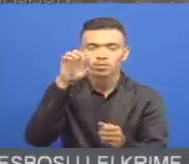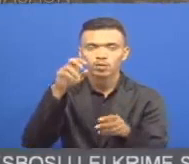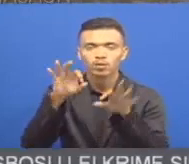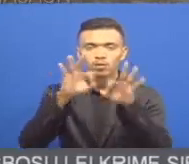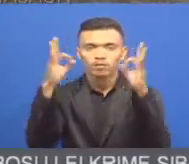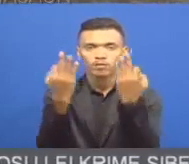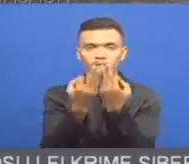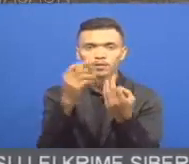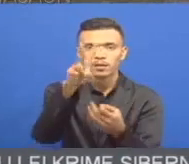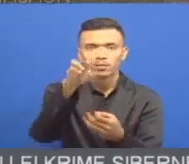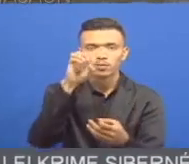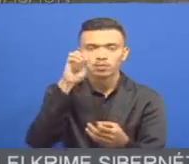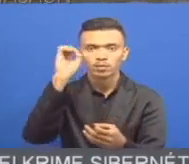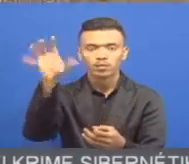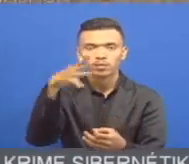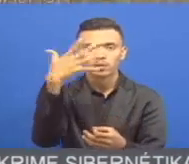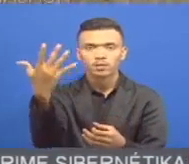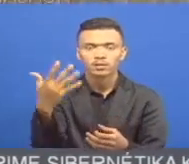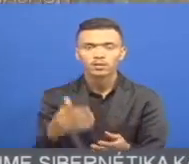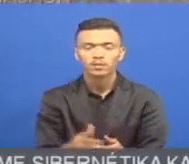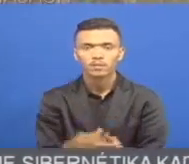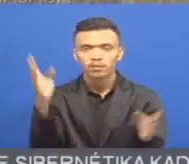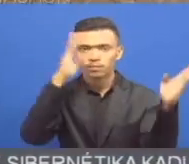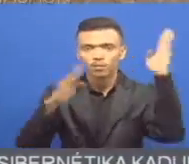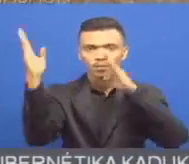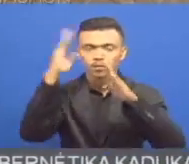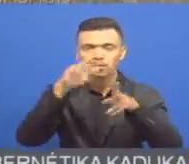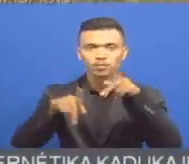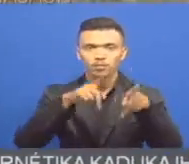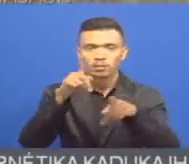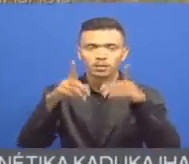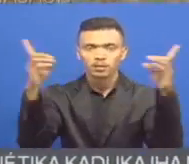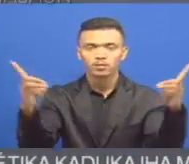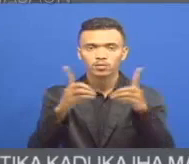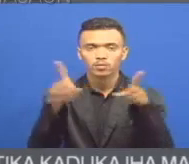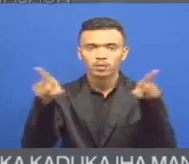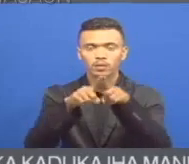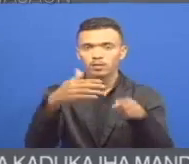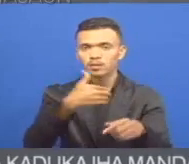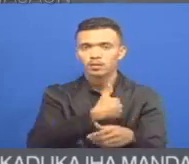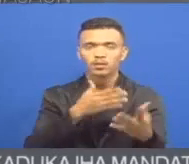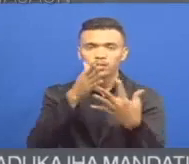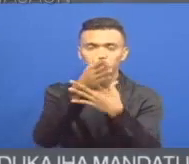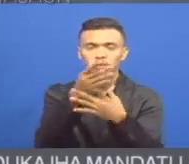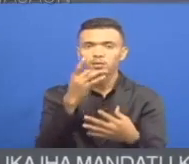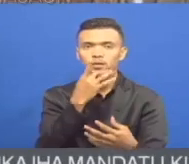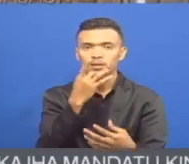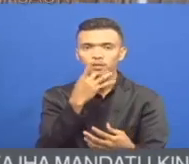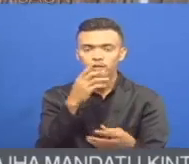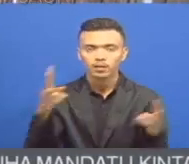total umakain atus rua sanulu resin lima. Problema nebe komunidade sira enfrenta makanesan sedau kasesu balina